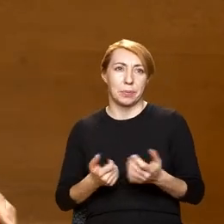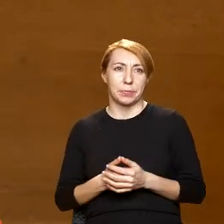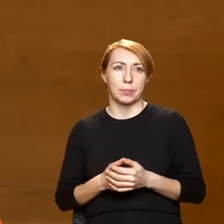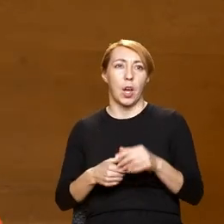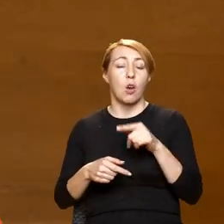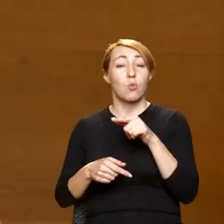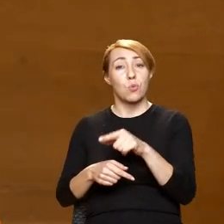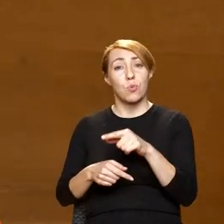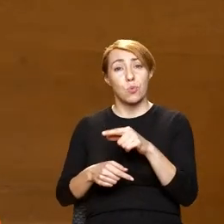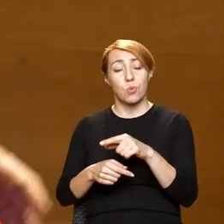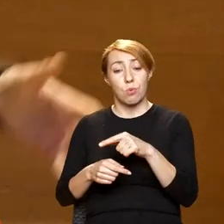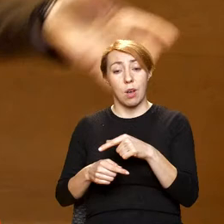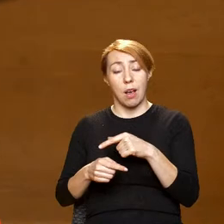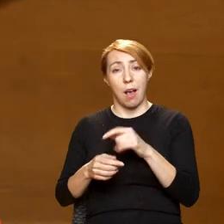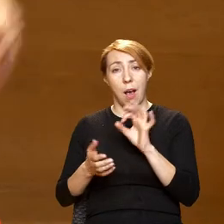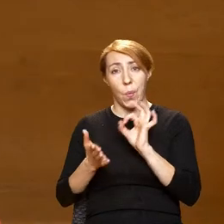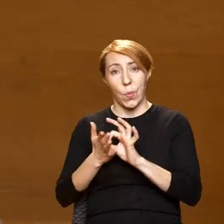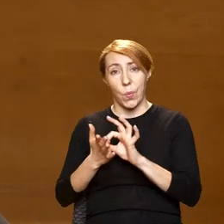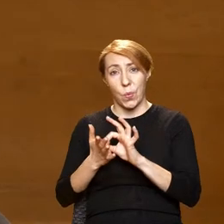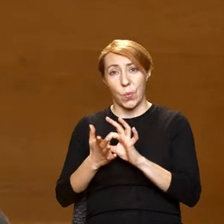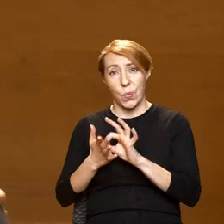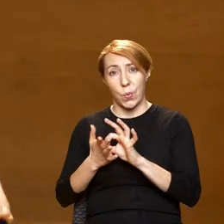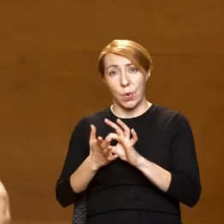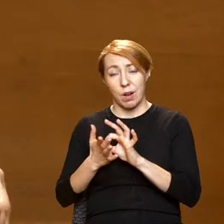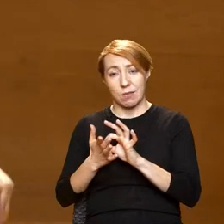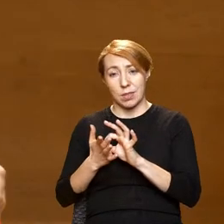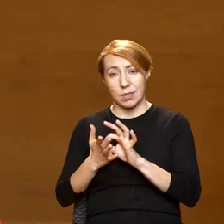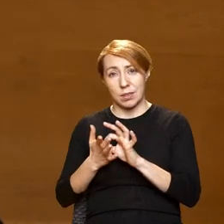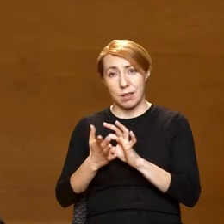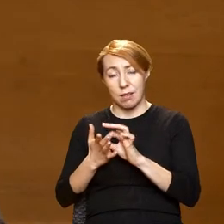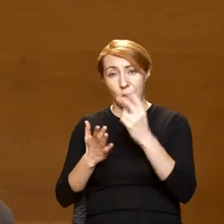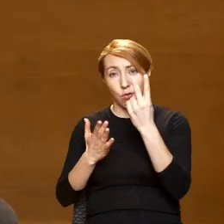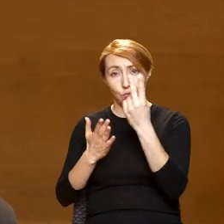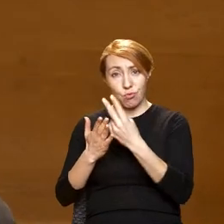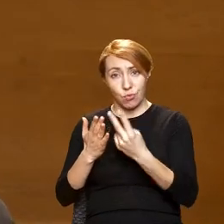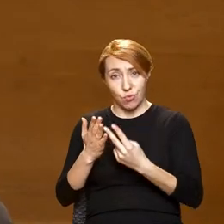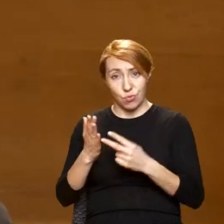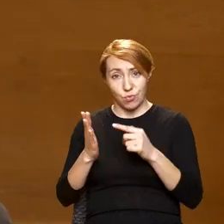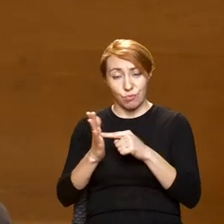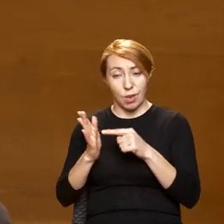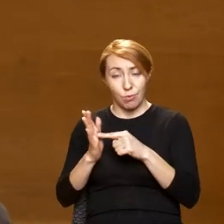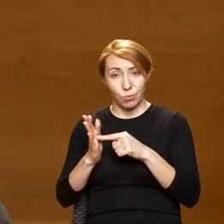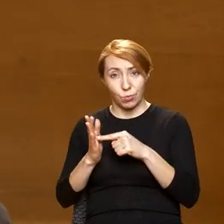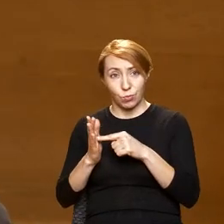A tutaj, kiedy czytasz takie opracowanie, wtedy